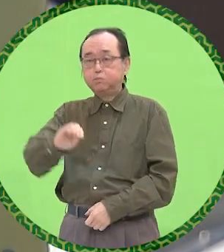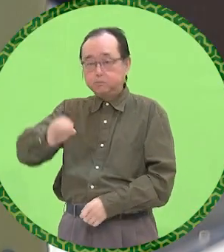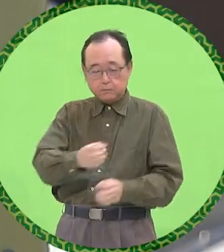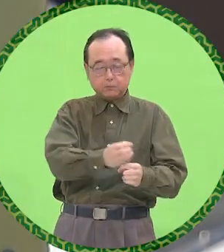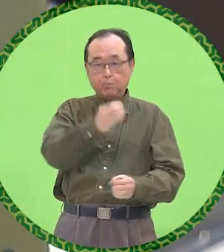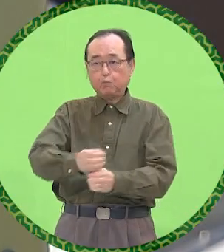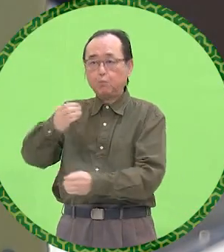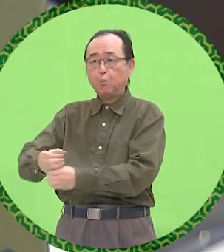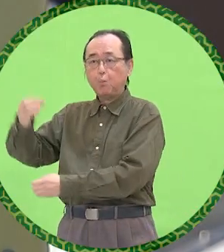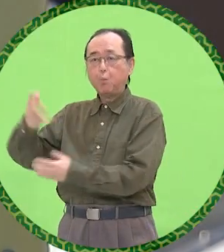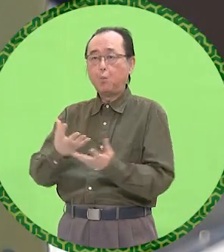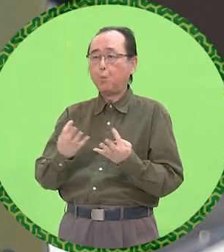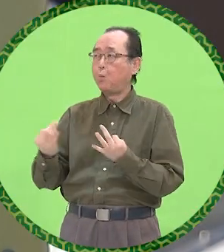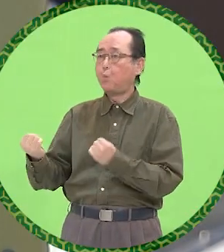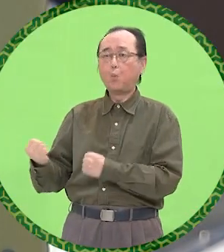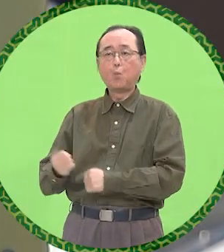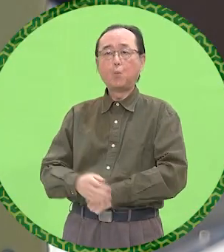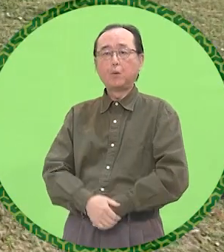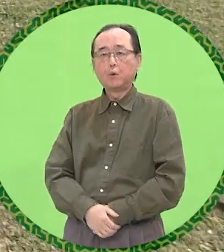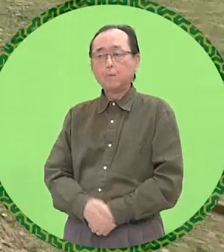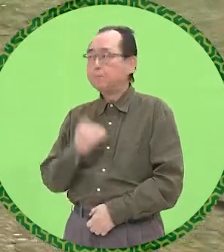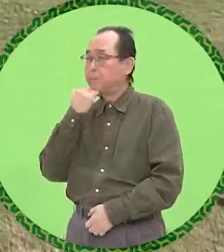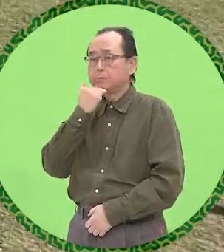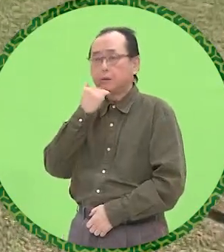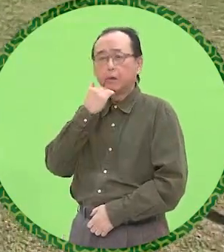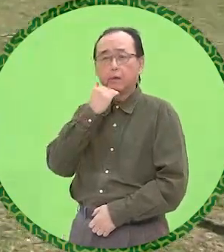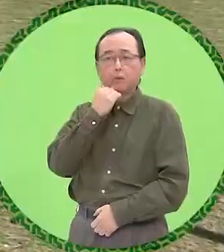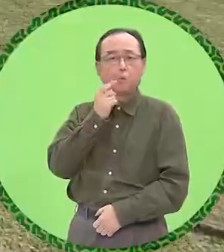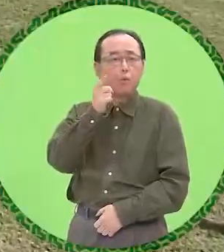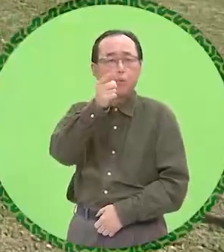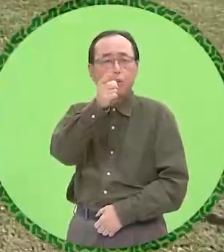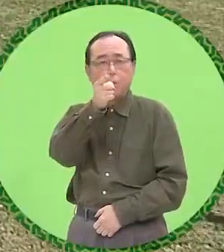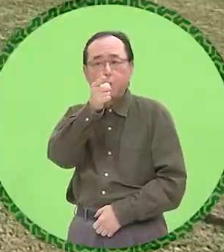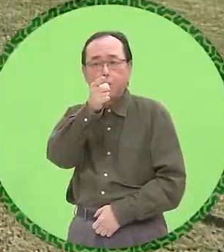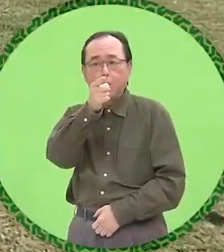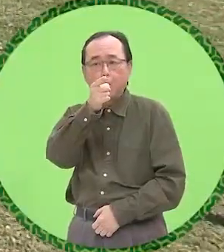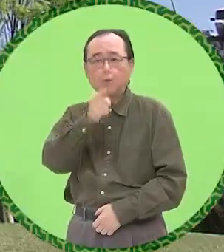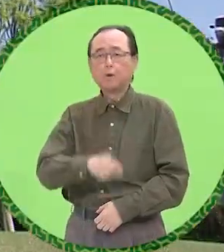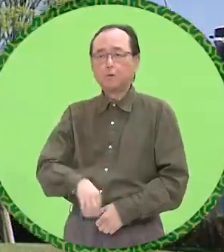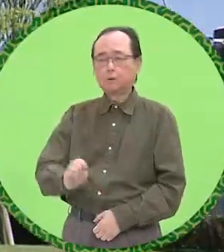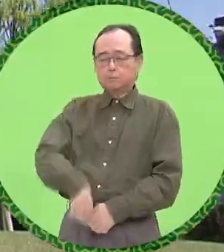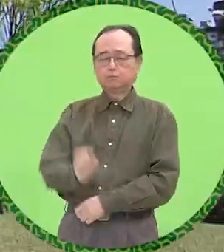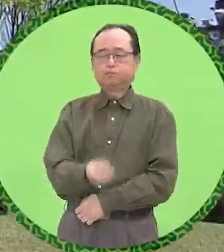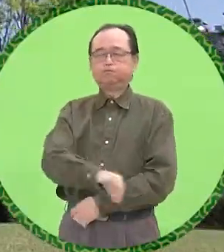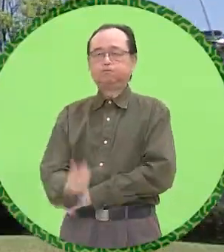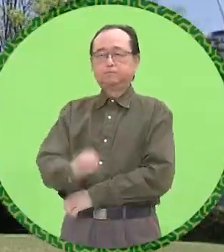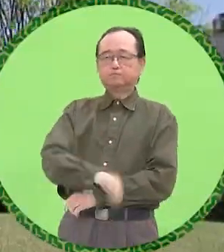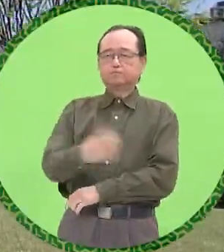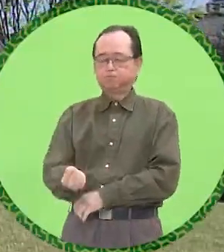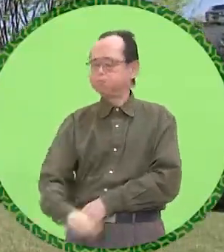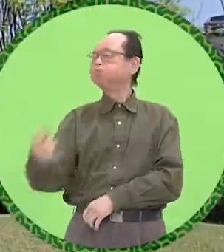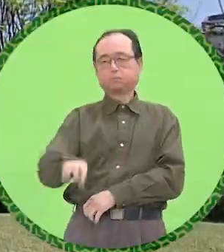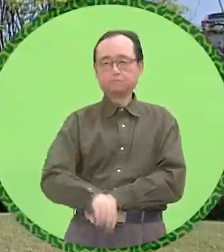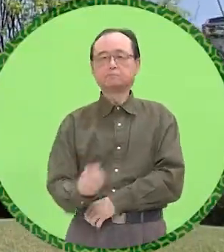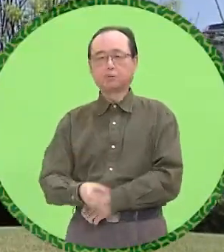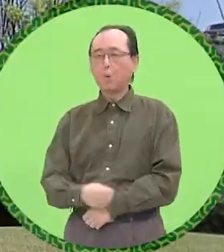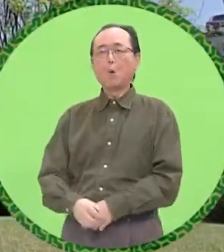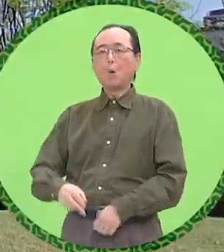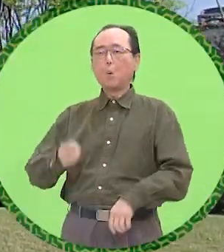ろんなところがけん玉になってますよ。ちょっと待ってください、あの方なんだかすごいけん玉テクです